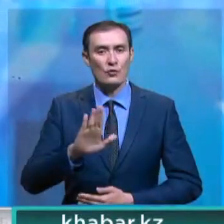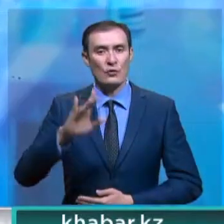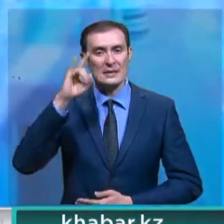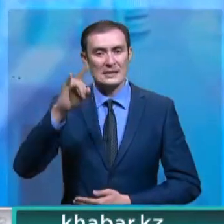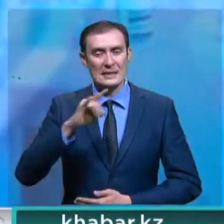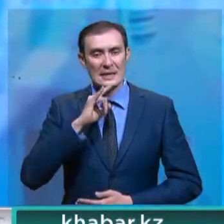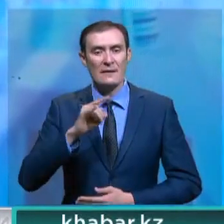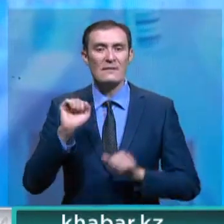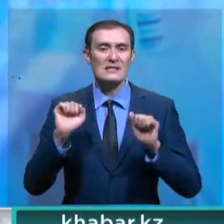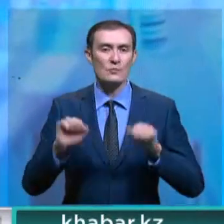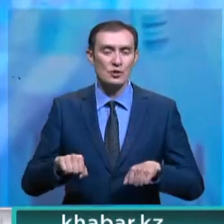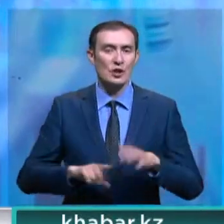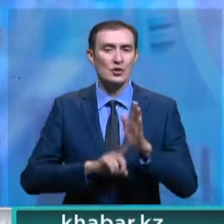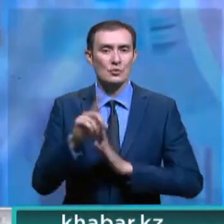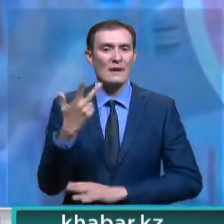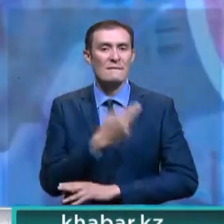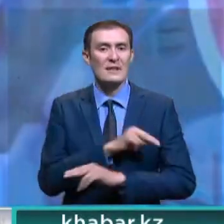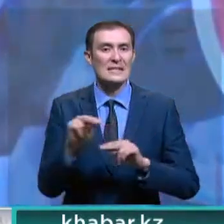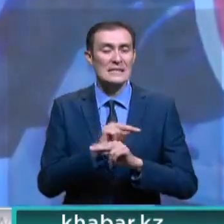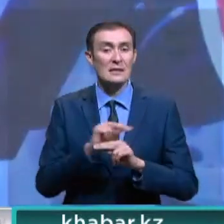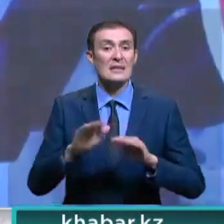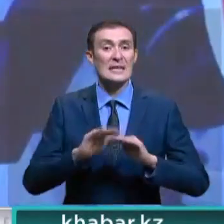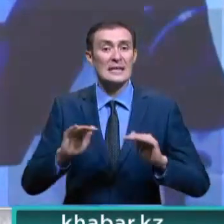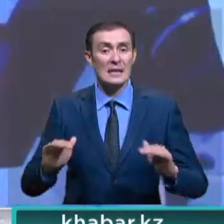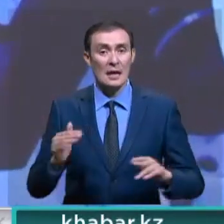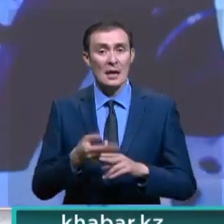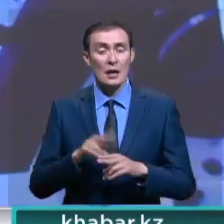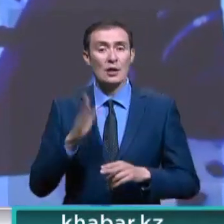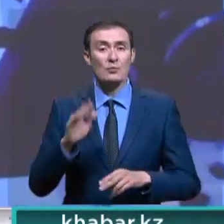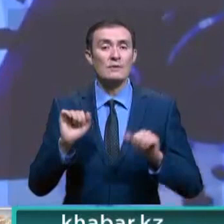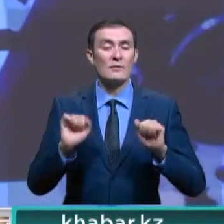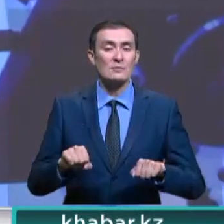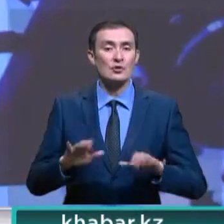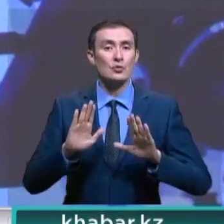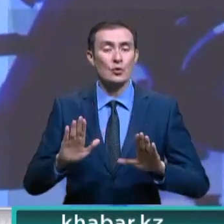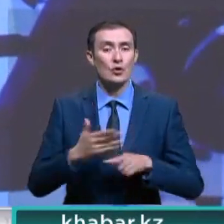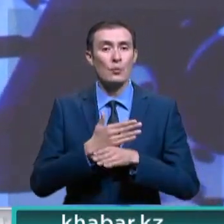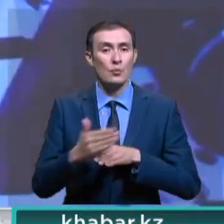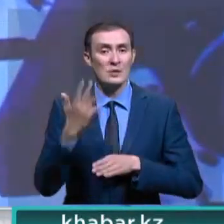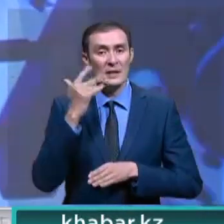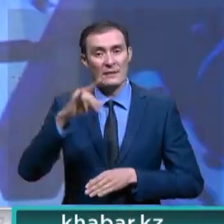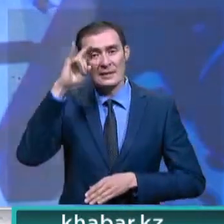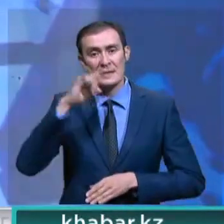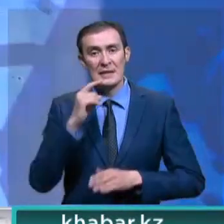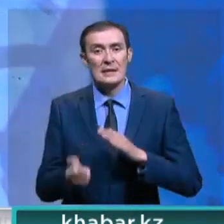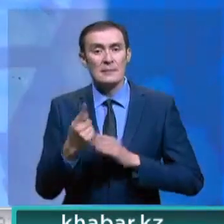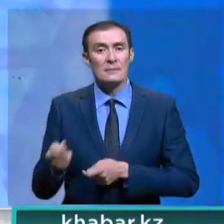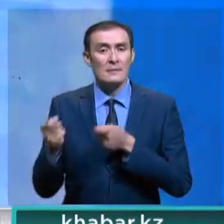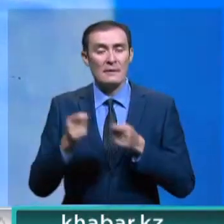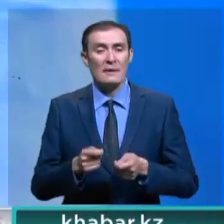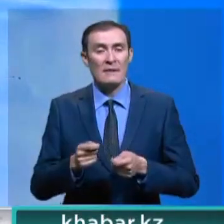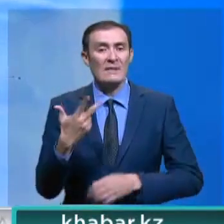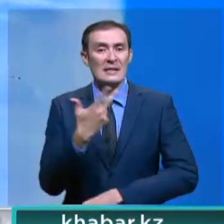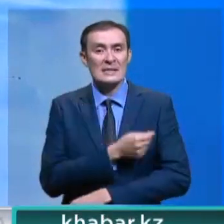казахстане вероятно начнут вакцинировать детей это станет возможным только после того как стране появится вакцина